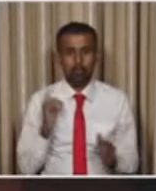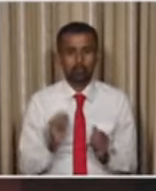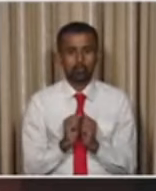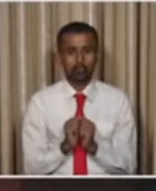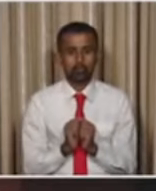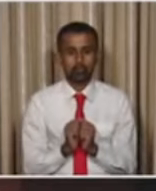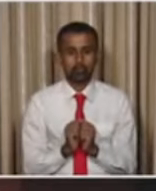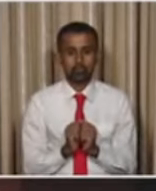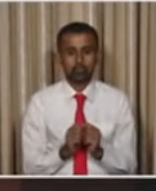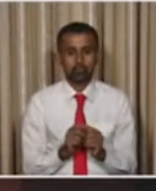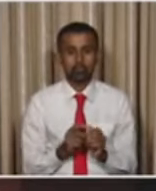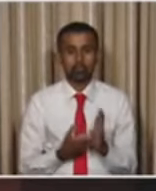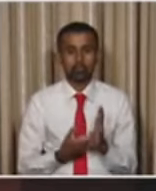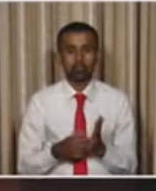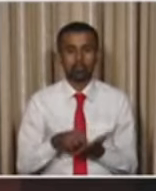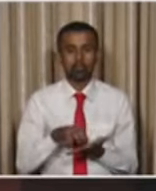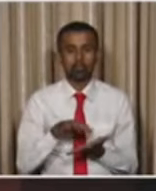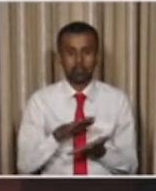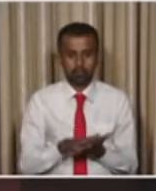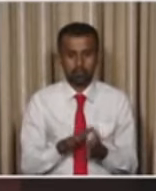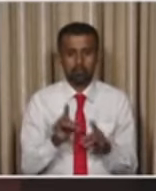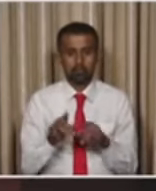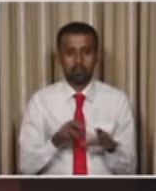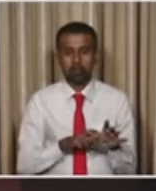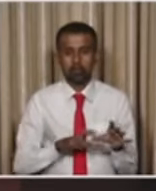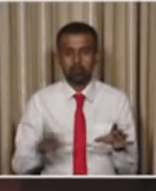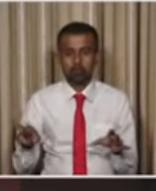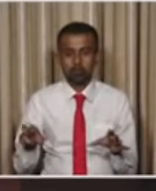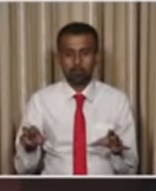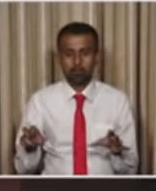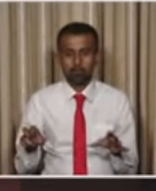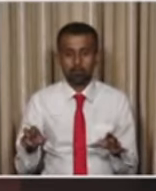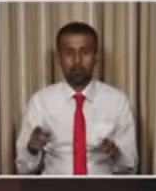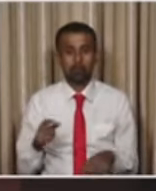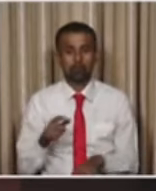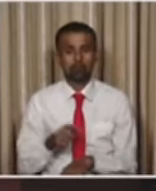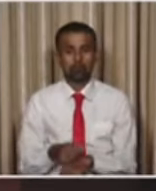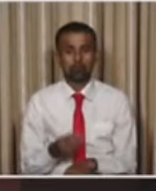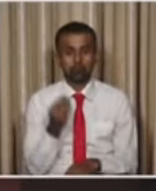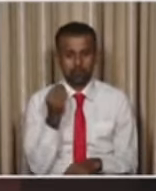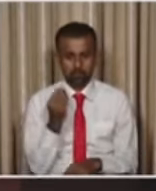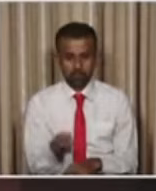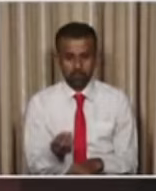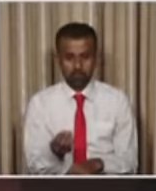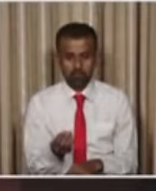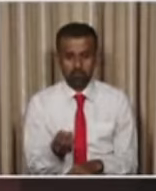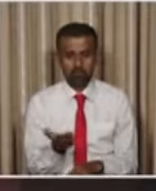සේවෙන් නිත්‍යානුකූලව ඉවත් වන්නට අවස්ථාව සලසා දෙන්නේ කියලා ඉල්ලීමක් කරනවා.